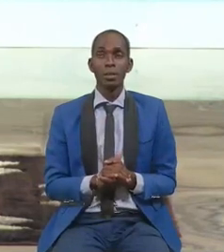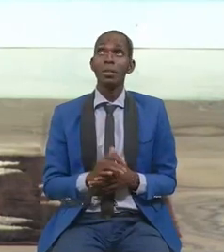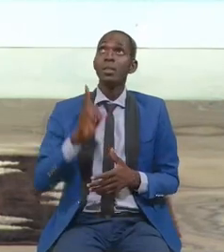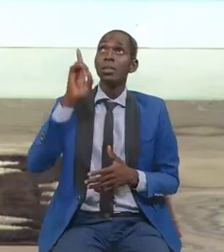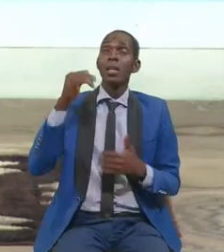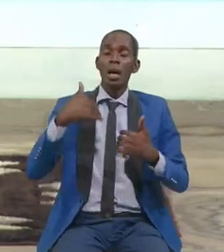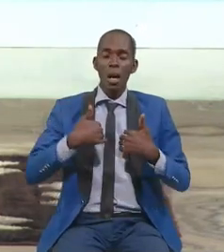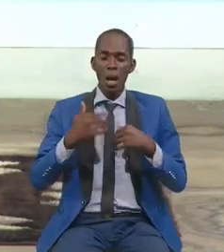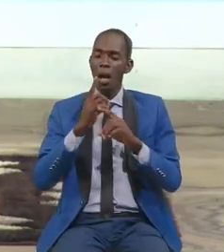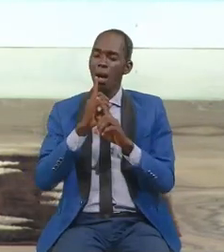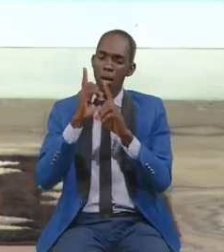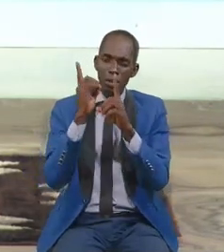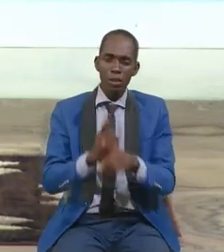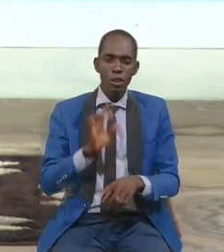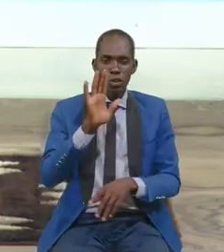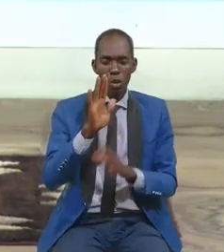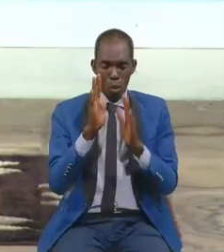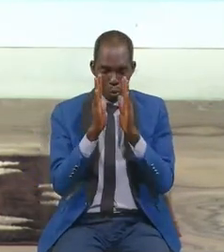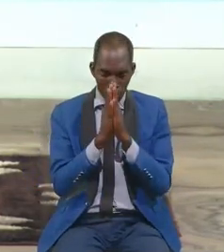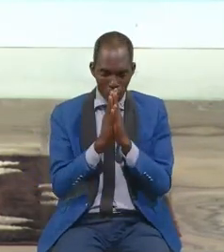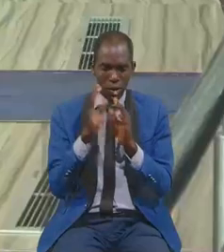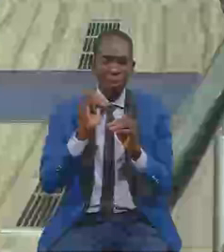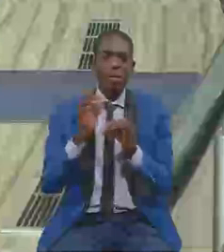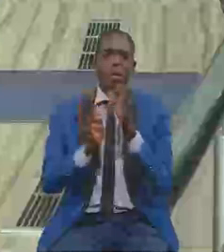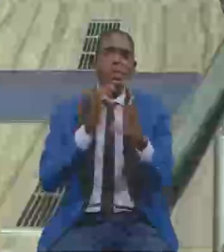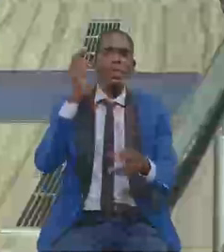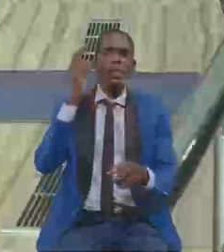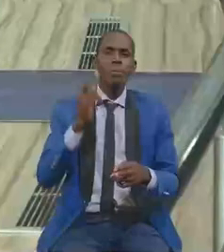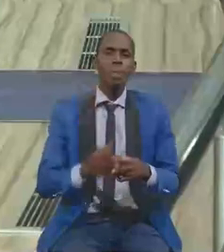Il vous a exaucé au nom de Jésus.